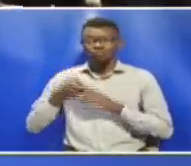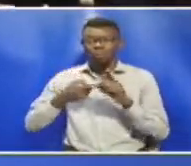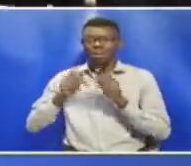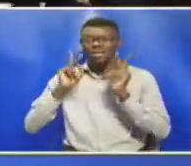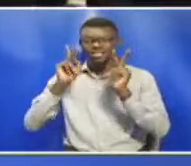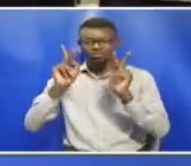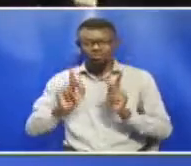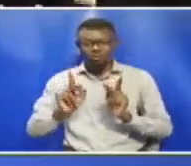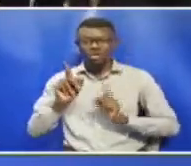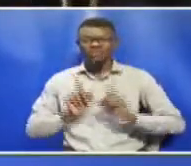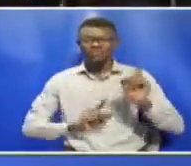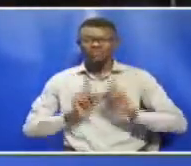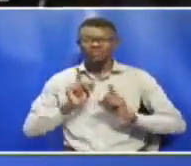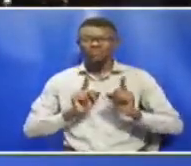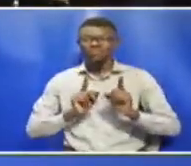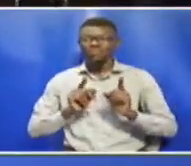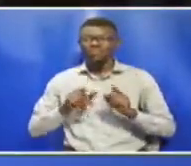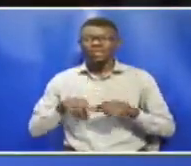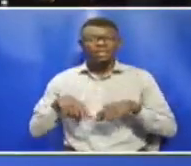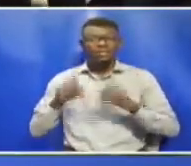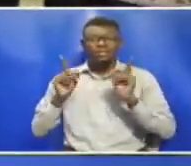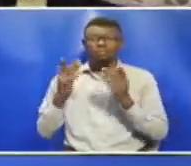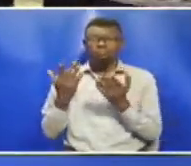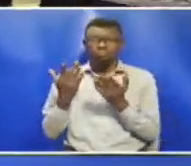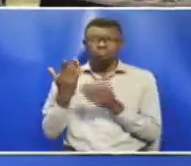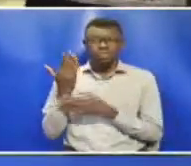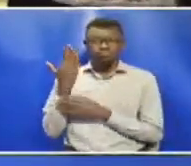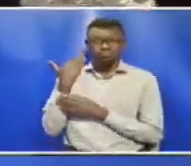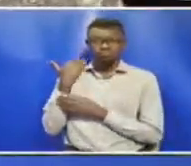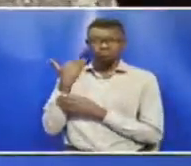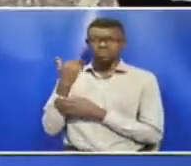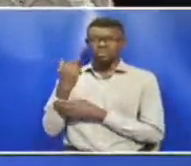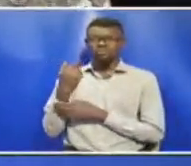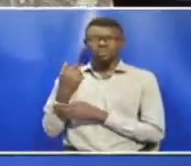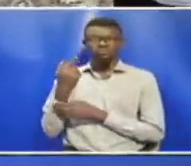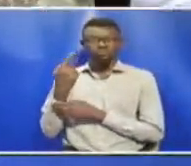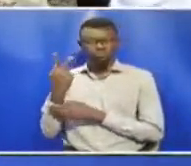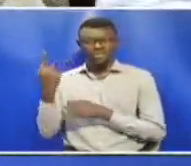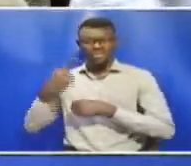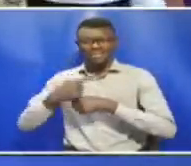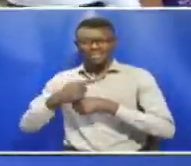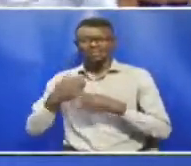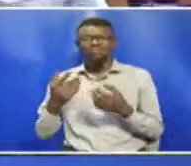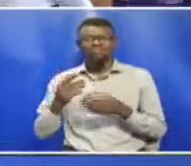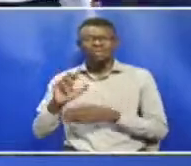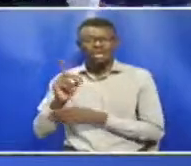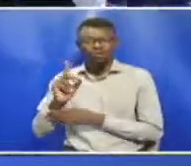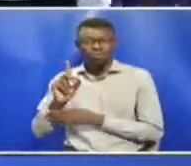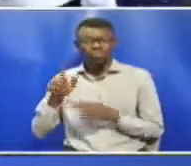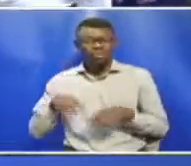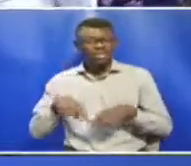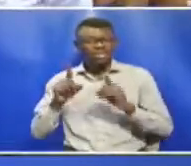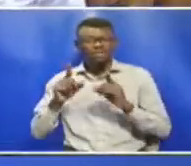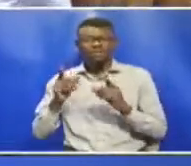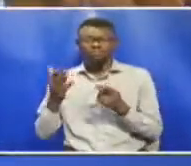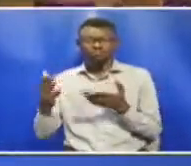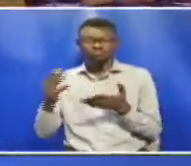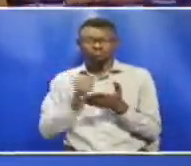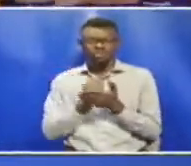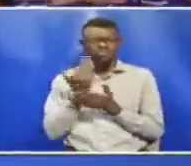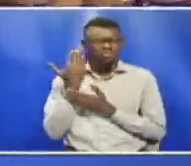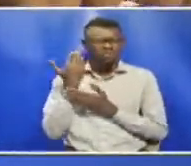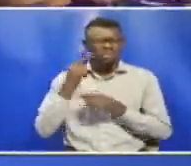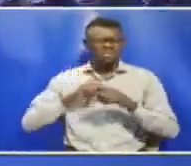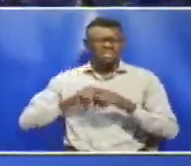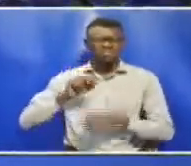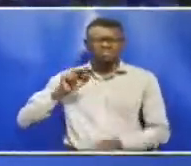Ujio wa askofu Anyolo ulianza siku ya pili ya makaribisho yake katika jimbo kuu la Nairobi, kujaza nafasi iliyowachwa na kardinali John